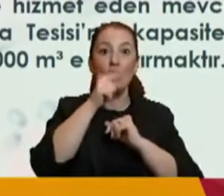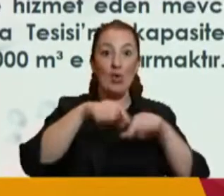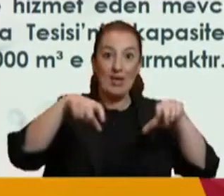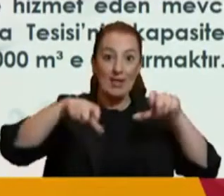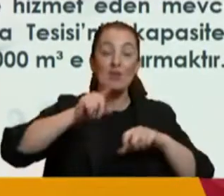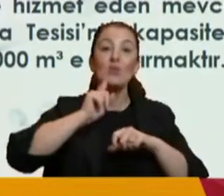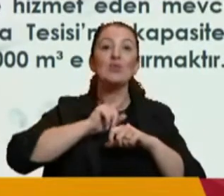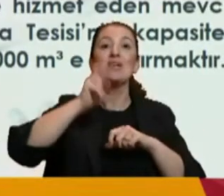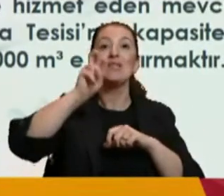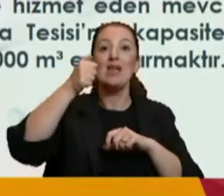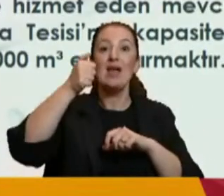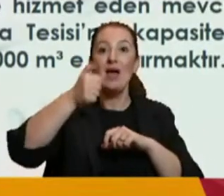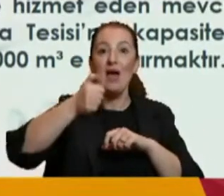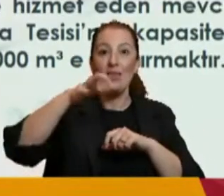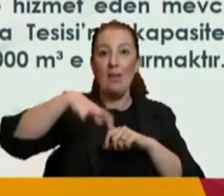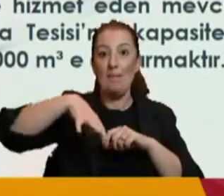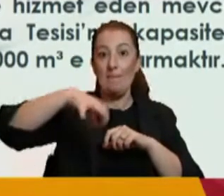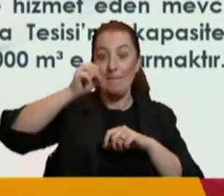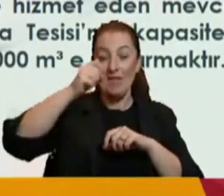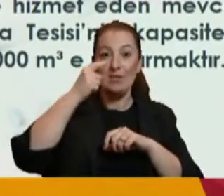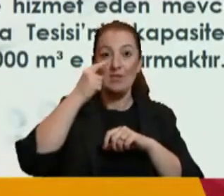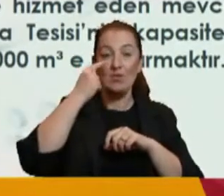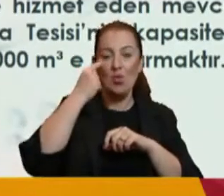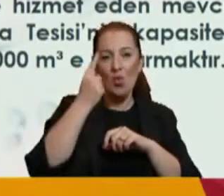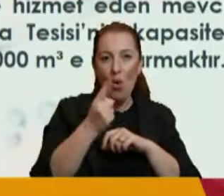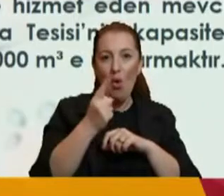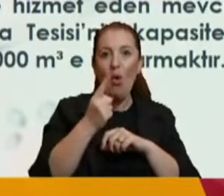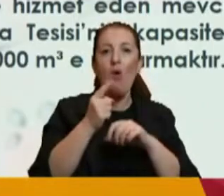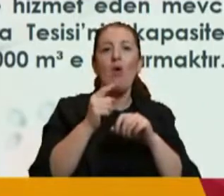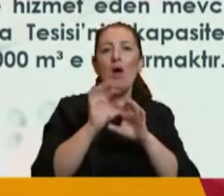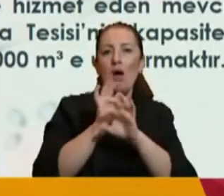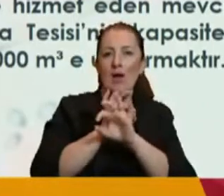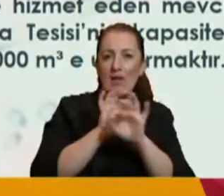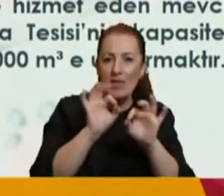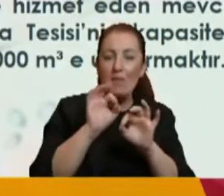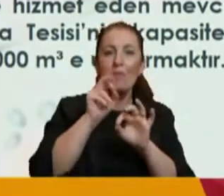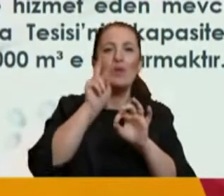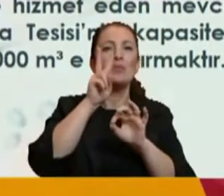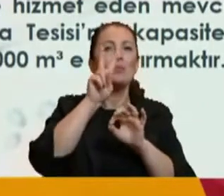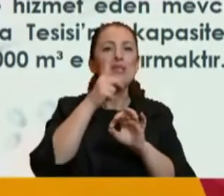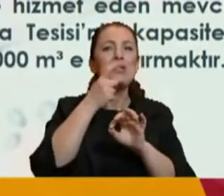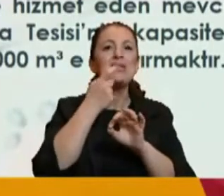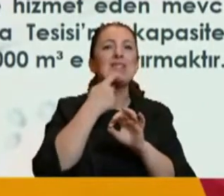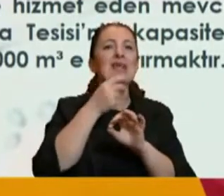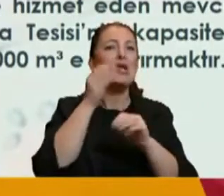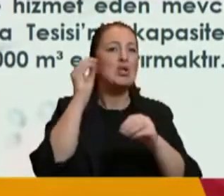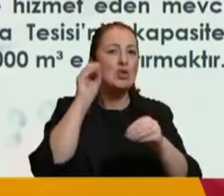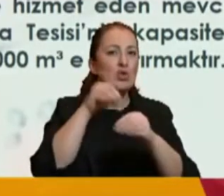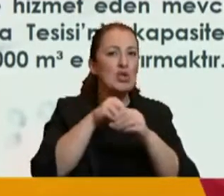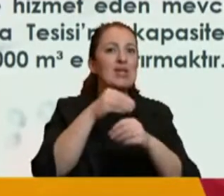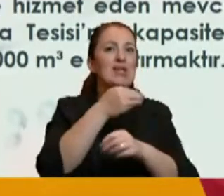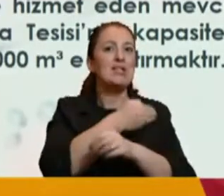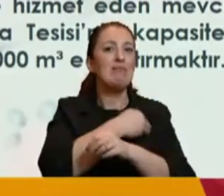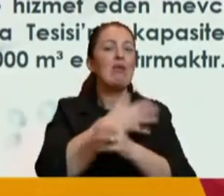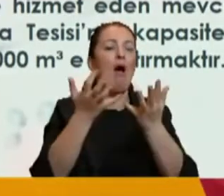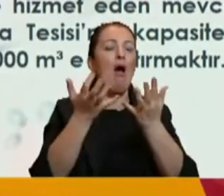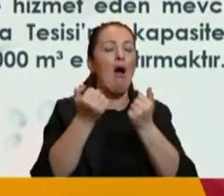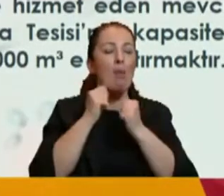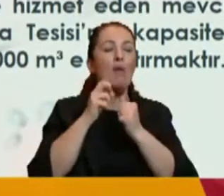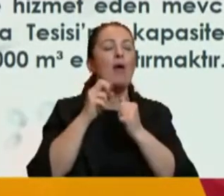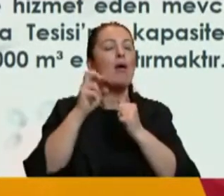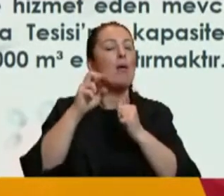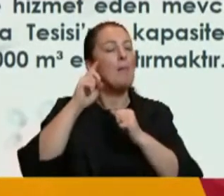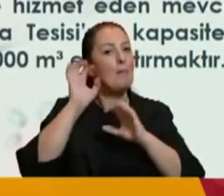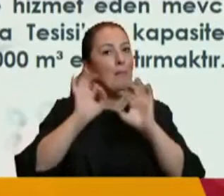yüzde 86 mertebesinde tamamlanmış ve 2021 yılı sonunda hizmete almayı planlıyoruz